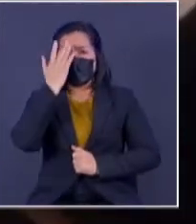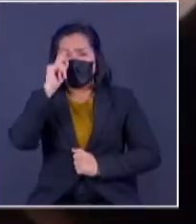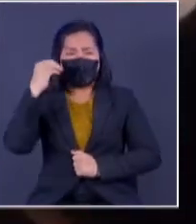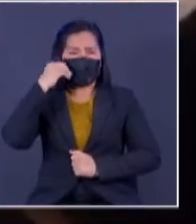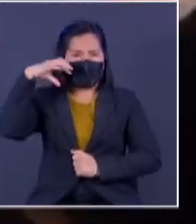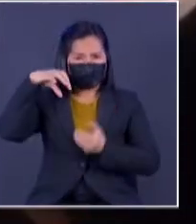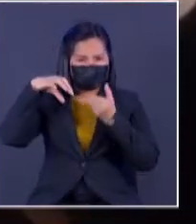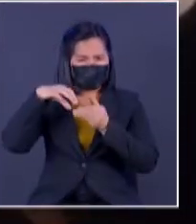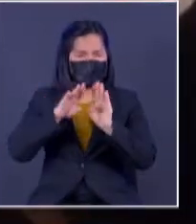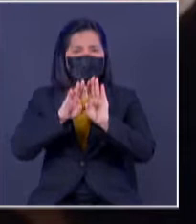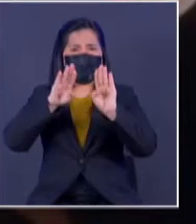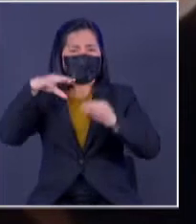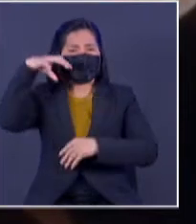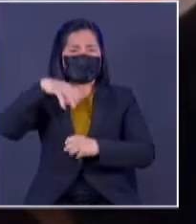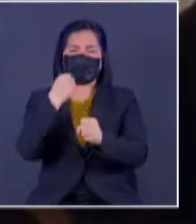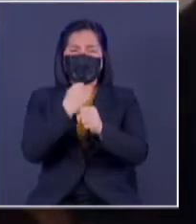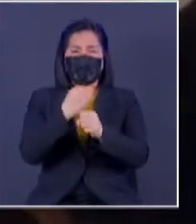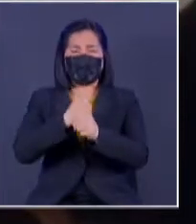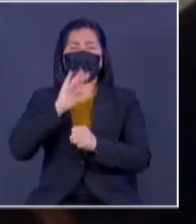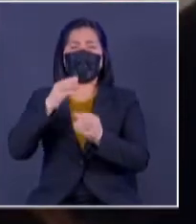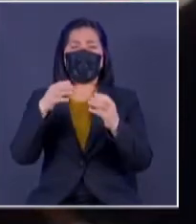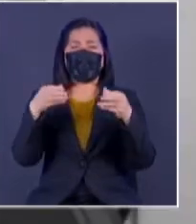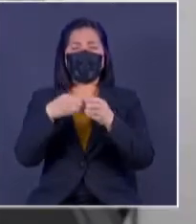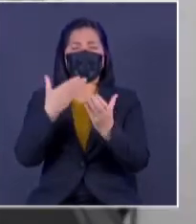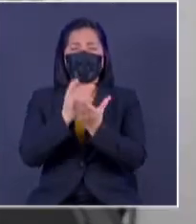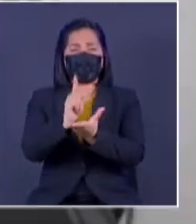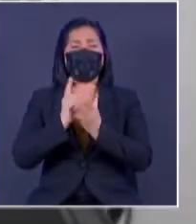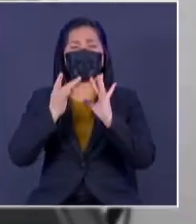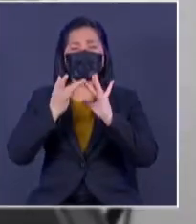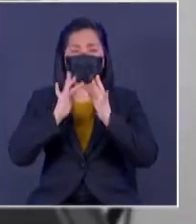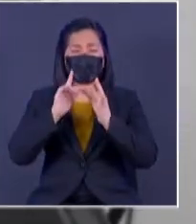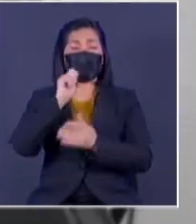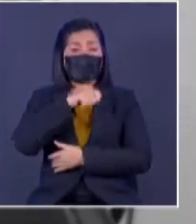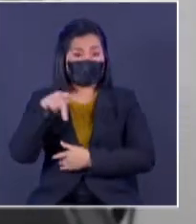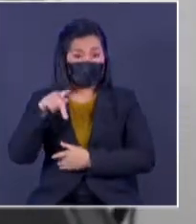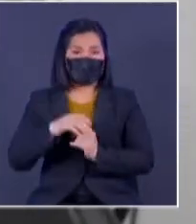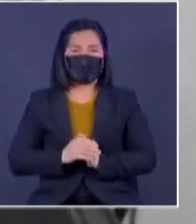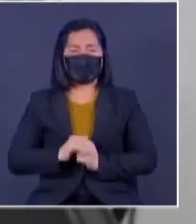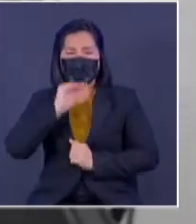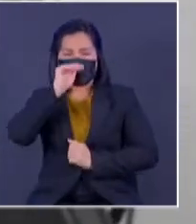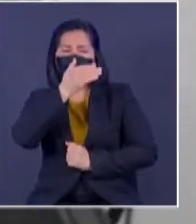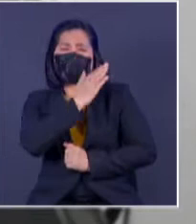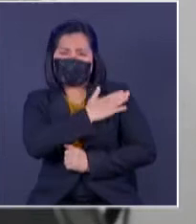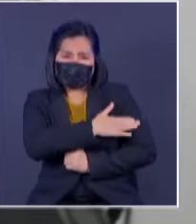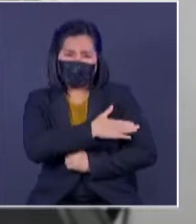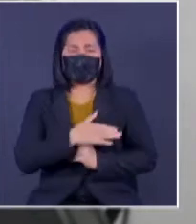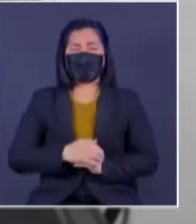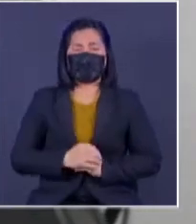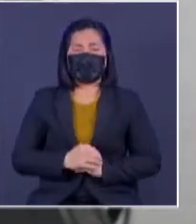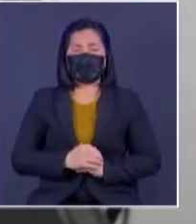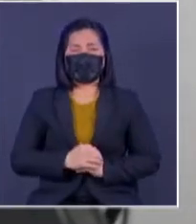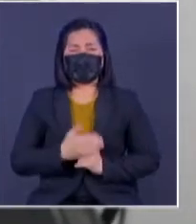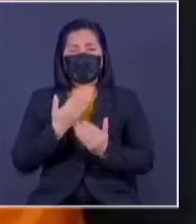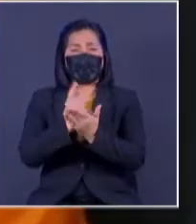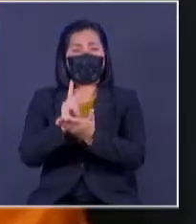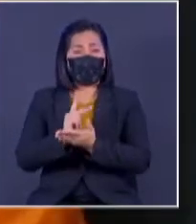นี้เนี่ยเปิดใช้เป็นสำนักงานของเครือข่ายเงินกู้ออนไลน์ครับแอปพลิเคชันช้างเผือกช้างมืออาชีพเงิน